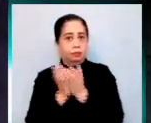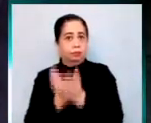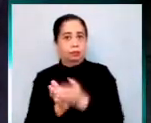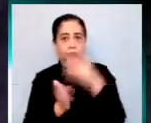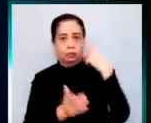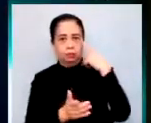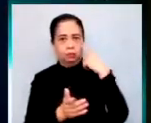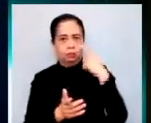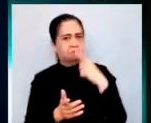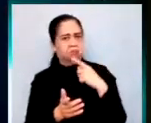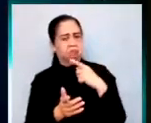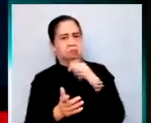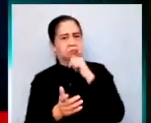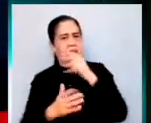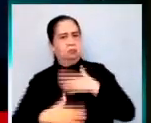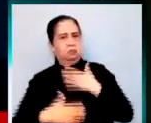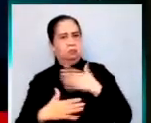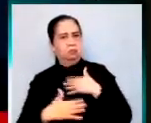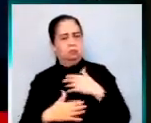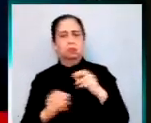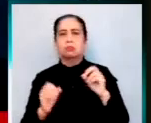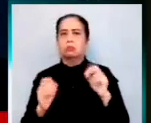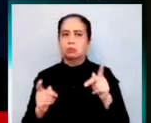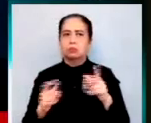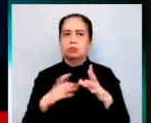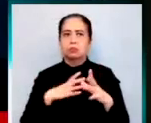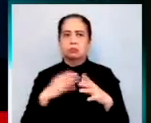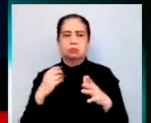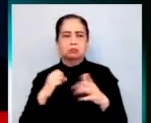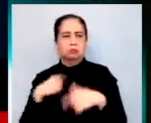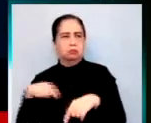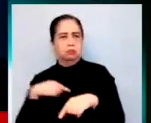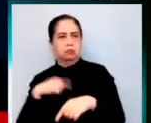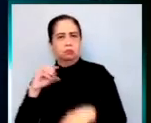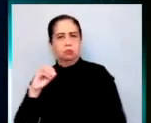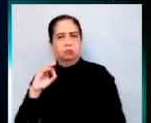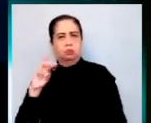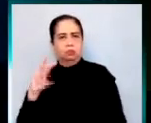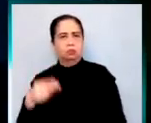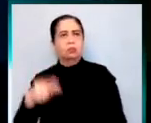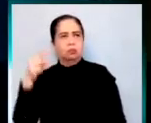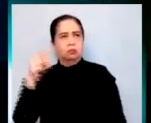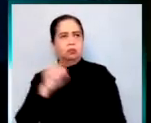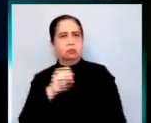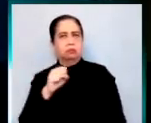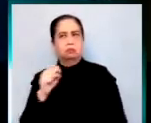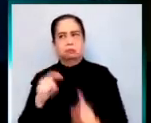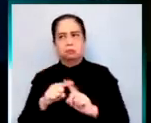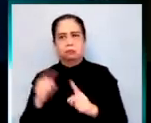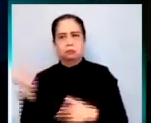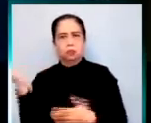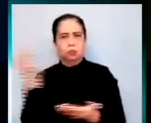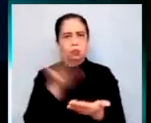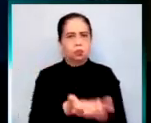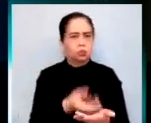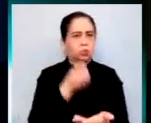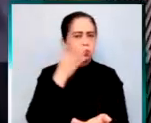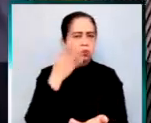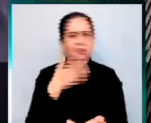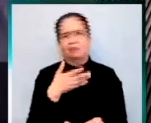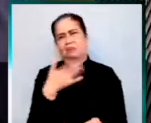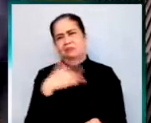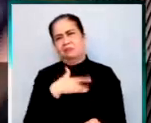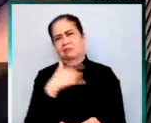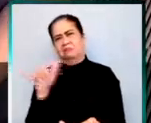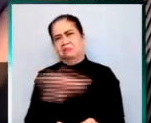ganap na masaya. Okay naman po sa side namin, OFW na mataas, pero pag-uwi naman dito, ganun, parang ganun din naman yung